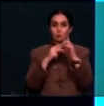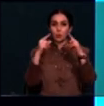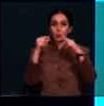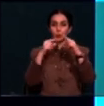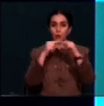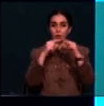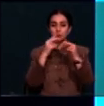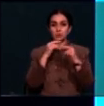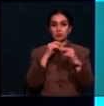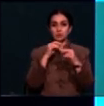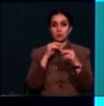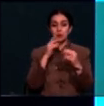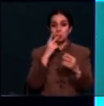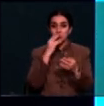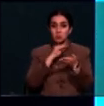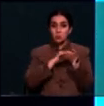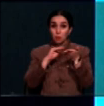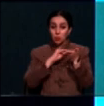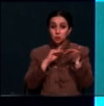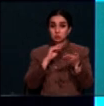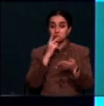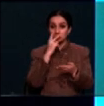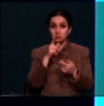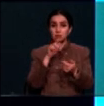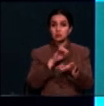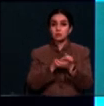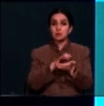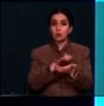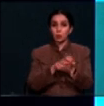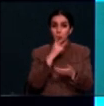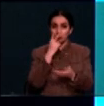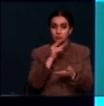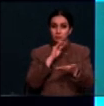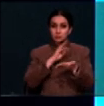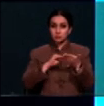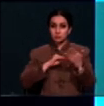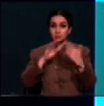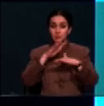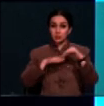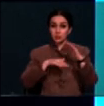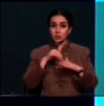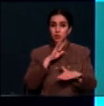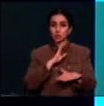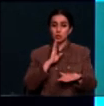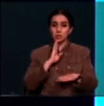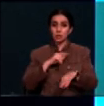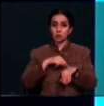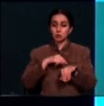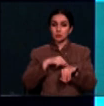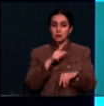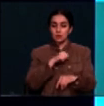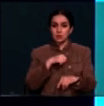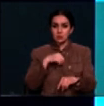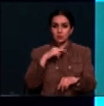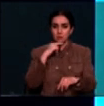записку. Почерк записки был ей уже знаком, но по женской интуиции она начала